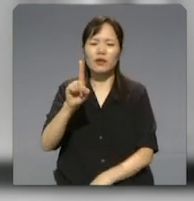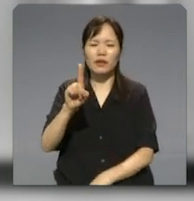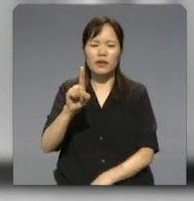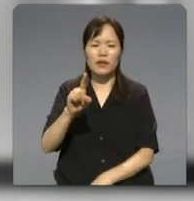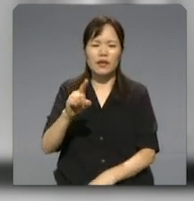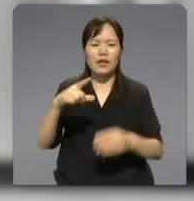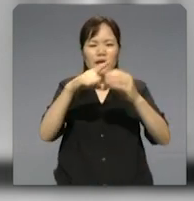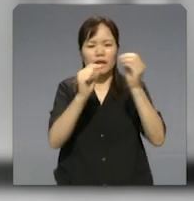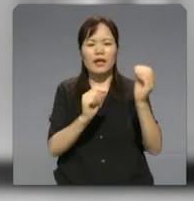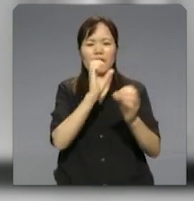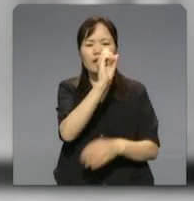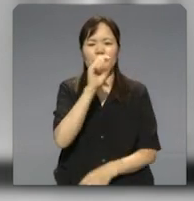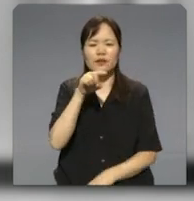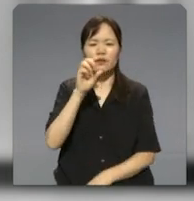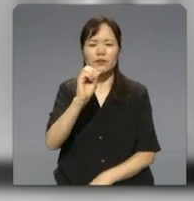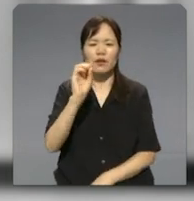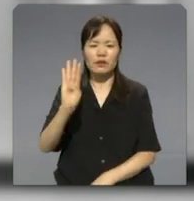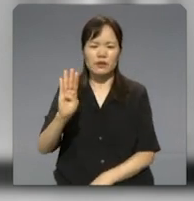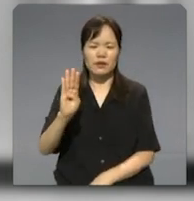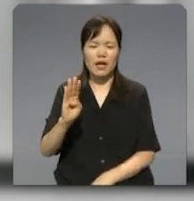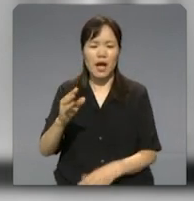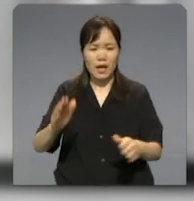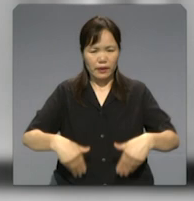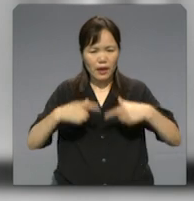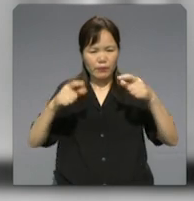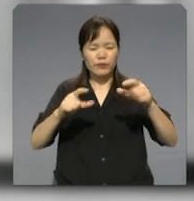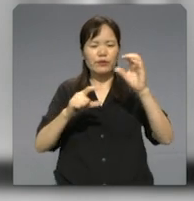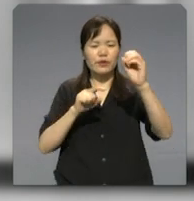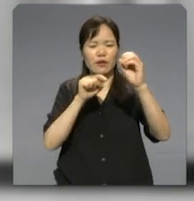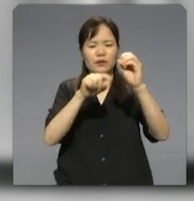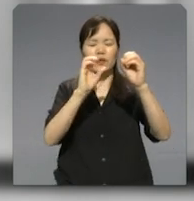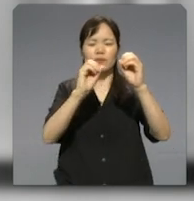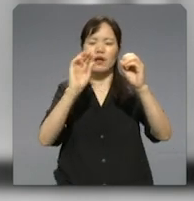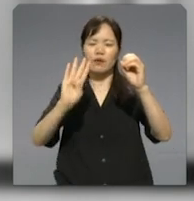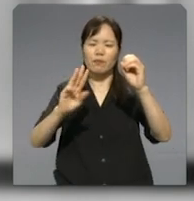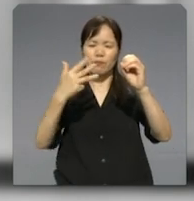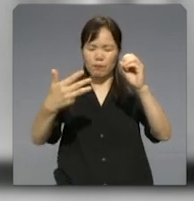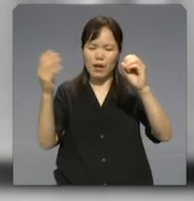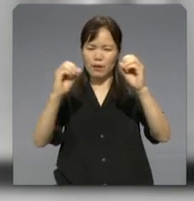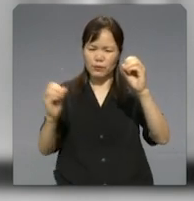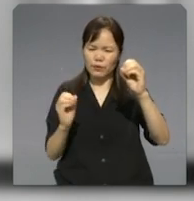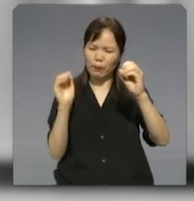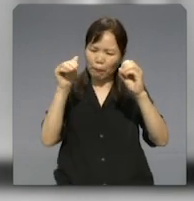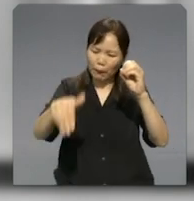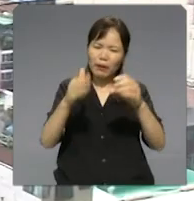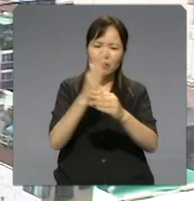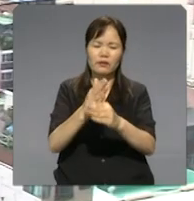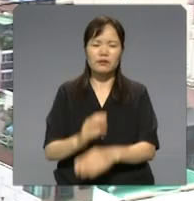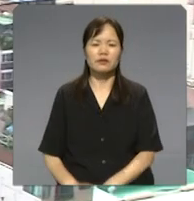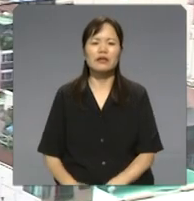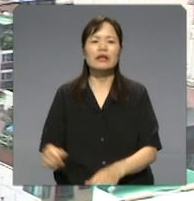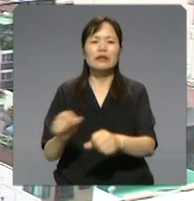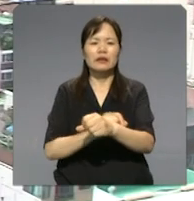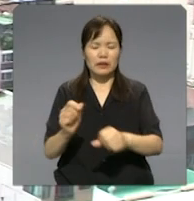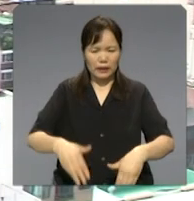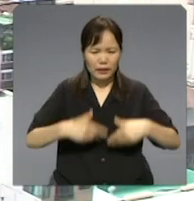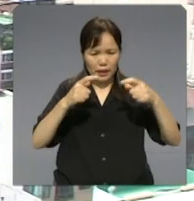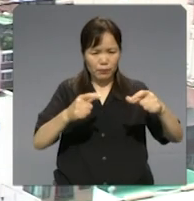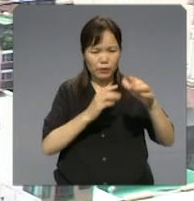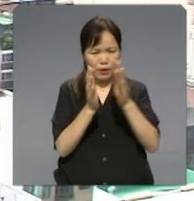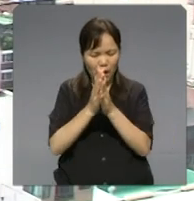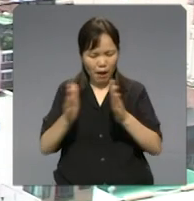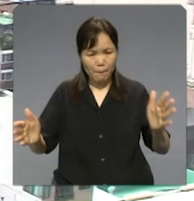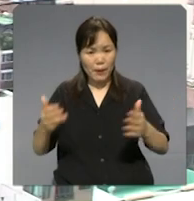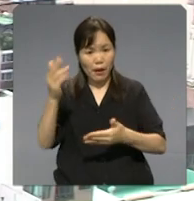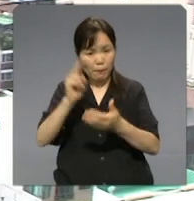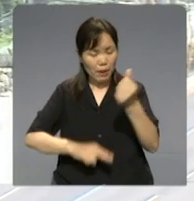계양구 마이너스 0.04%, 미추홀구는 마이너스 0.08%를 기록했습니다. 특히 미추홀구 아파트